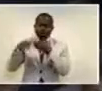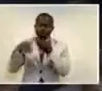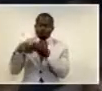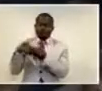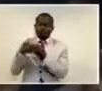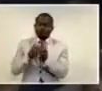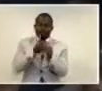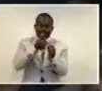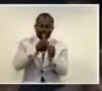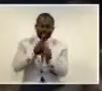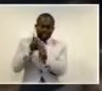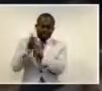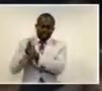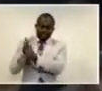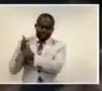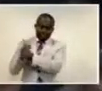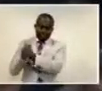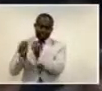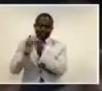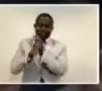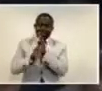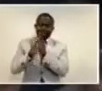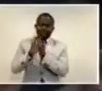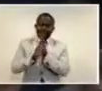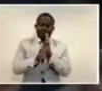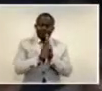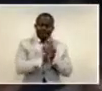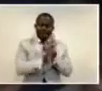Buri karere gafite